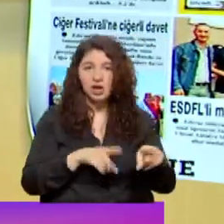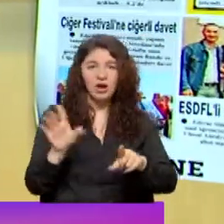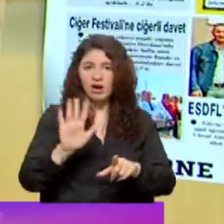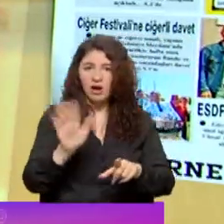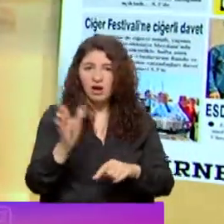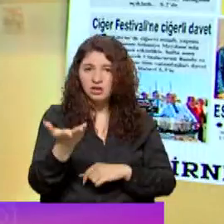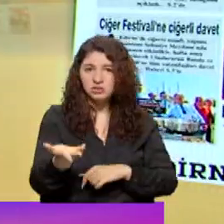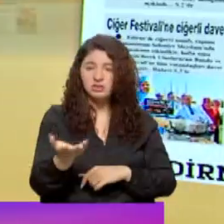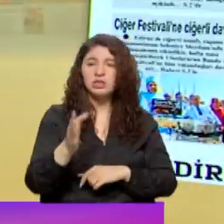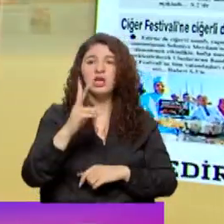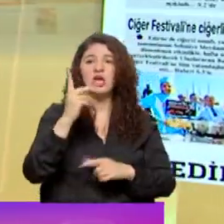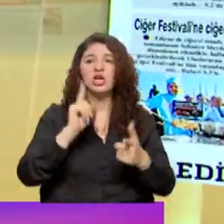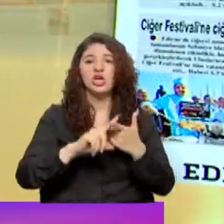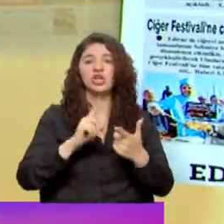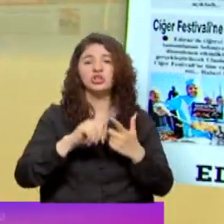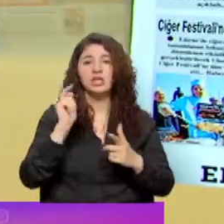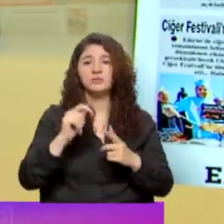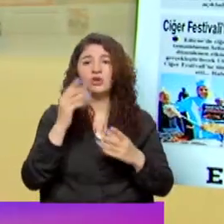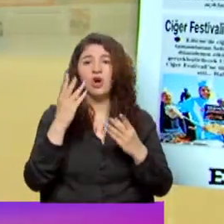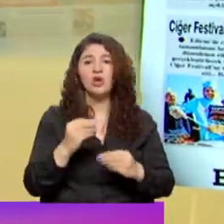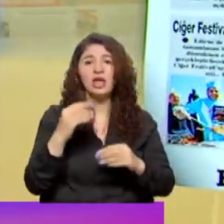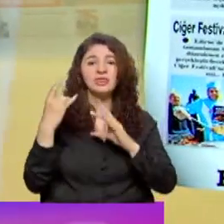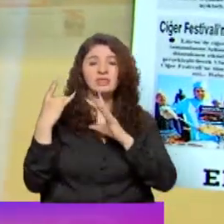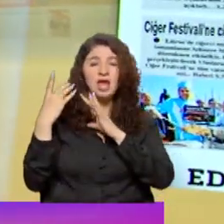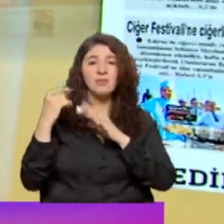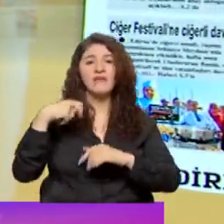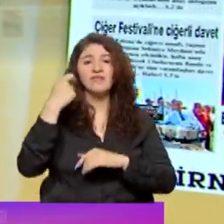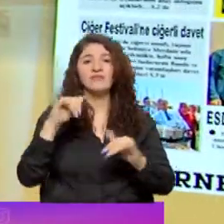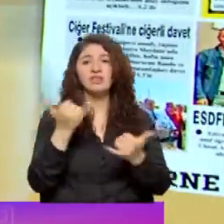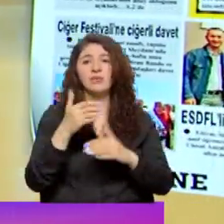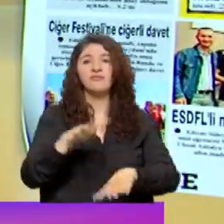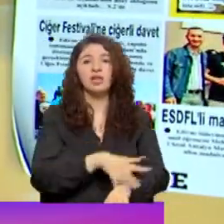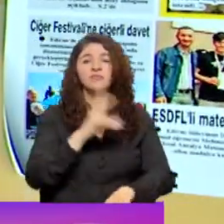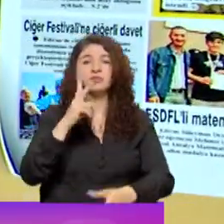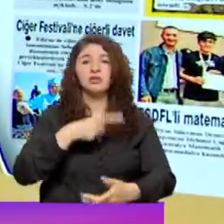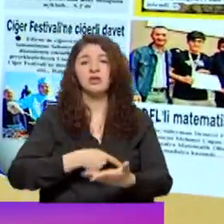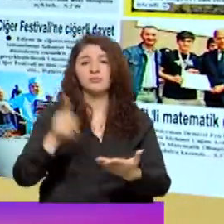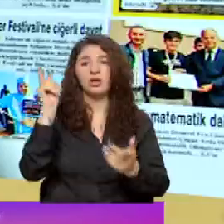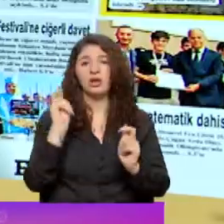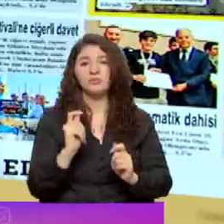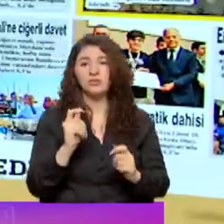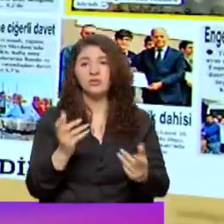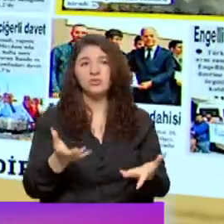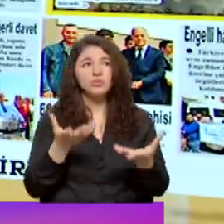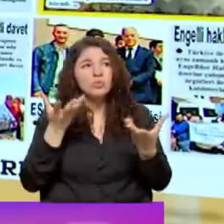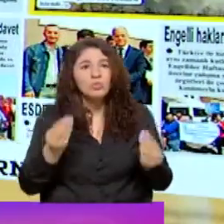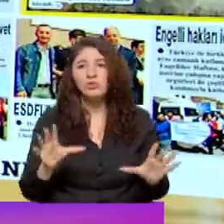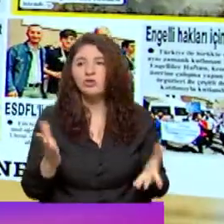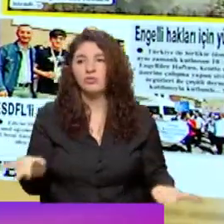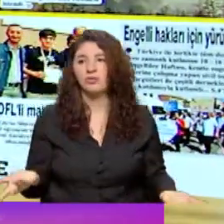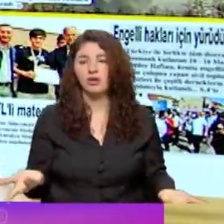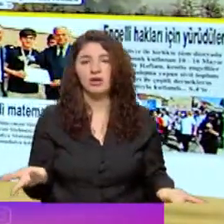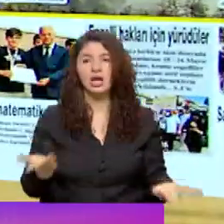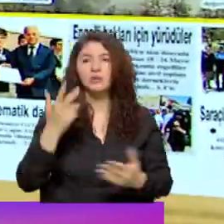mi Hayır ikincisi düzenlenecek olan Diyarbakır Film Festivali'nde Valilik tarafından iptal edildi Ne oluyor acaba